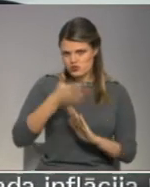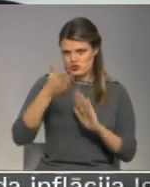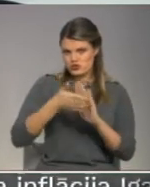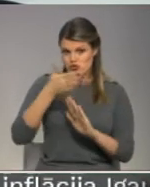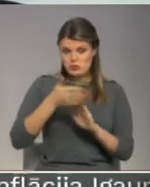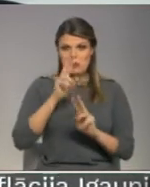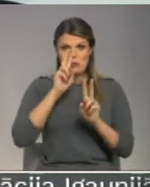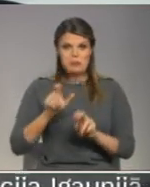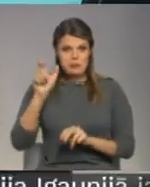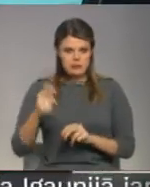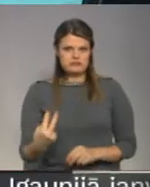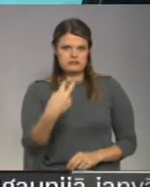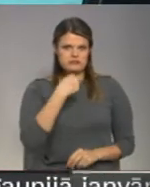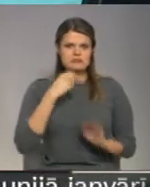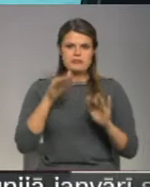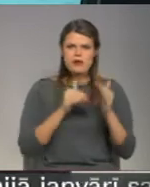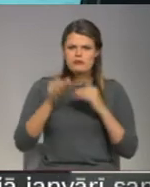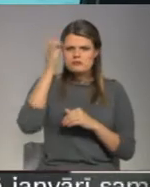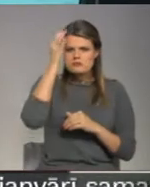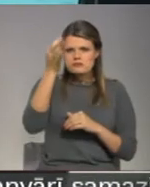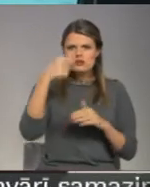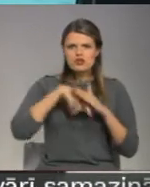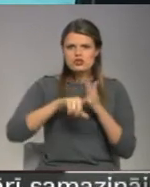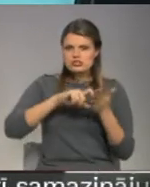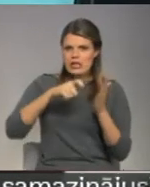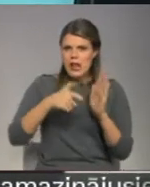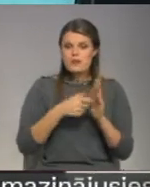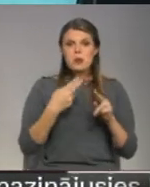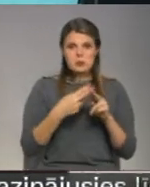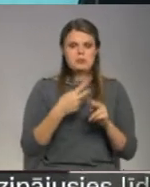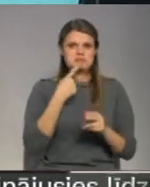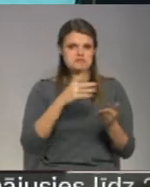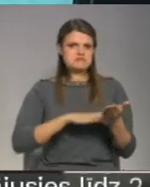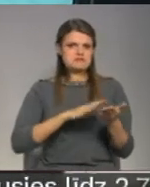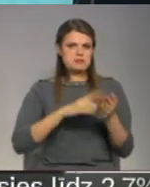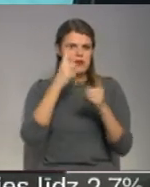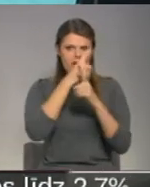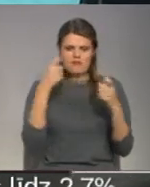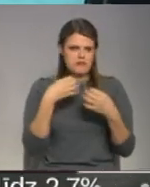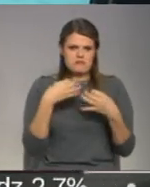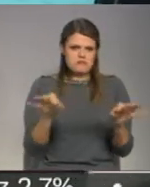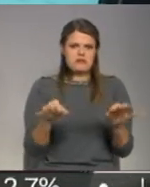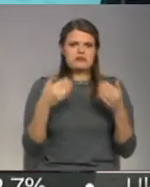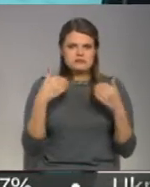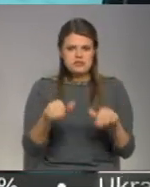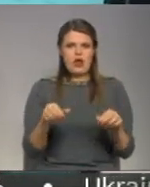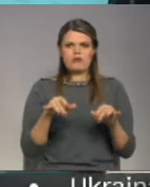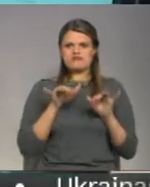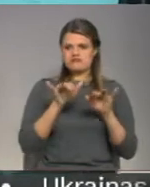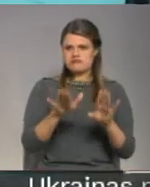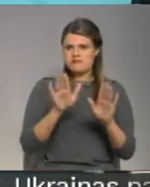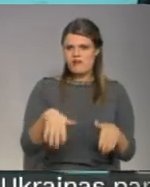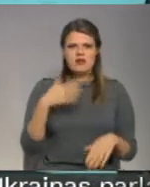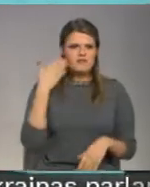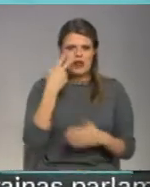uzlabošanai. Pētnieki bijuši pārsteigti par augsto precizitāti iekštelpās un uzteica informācijas pieejamību jau spēles laikā, labi